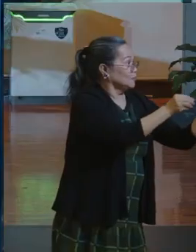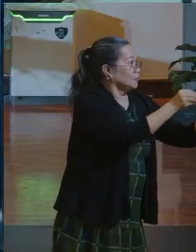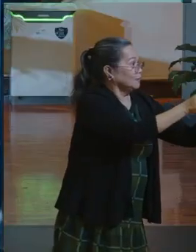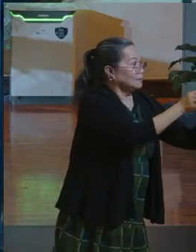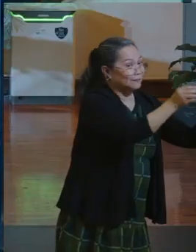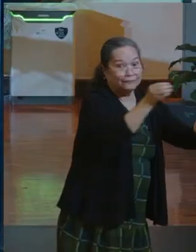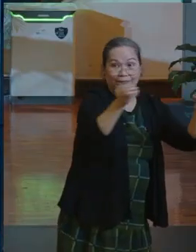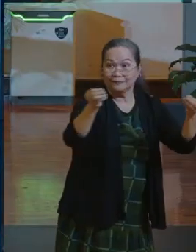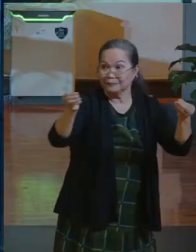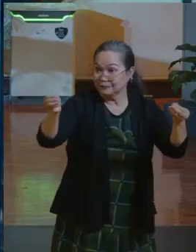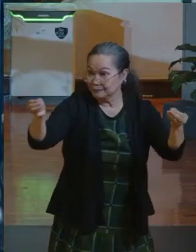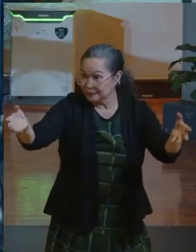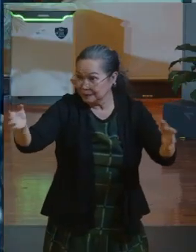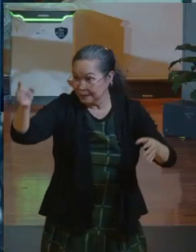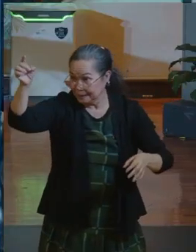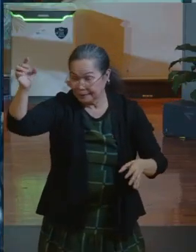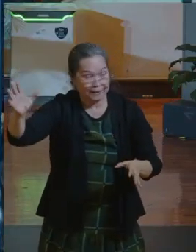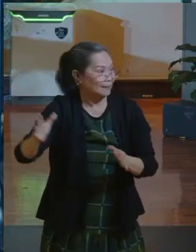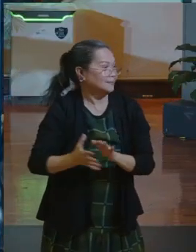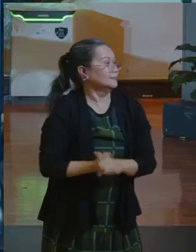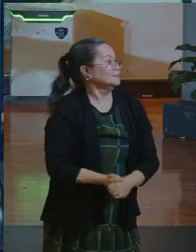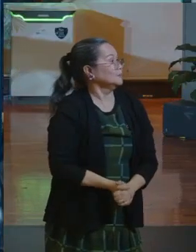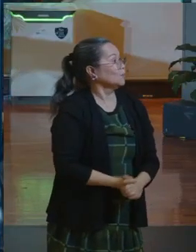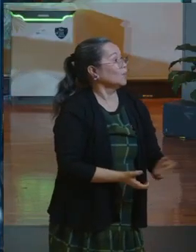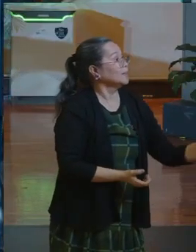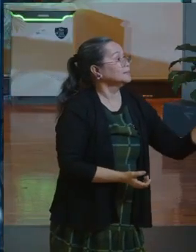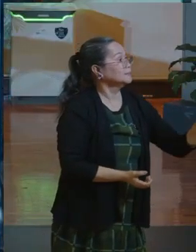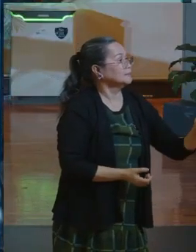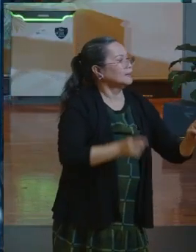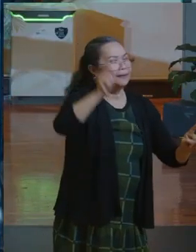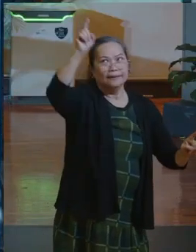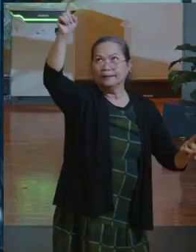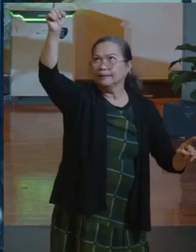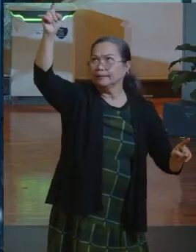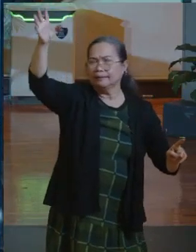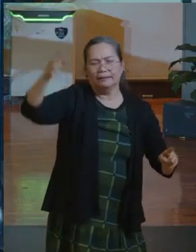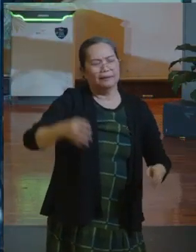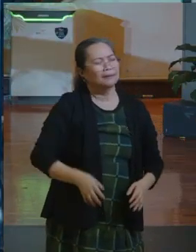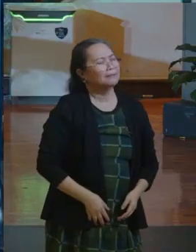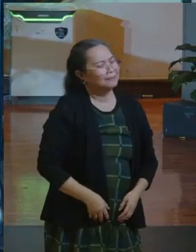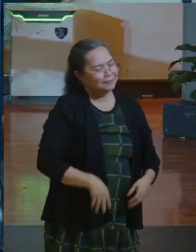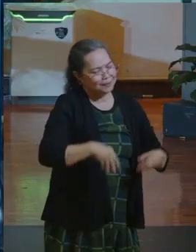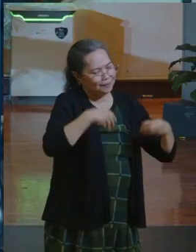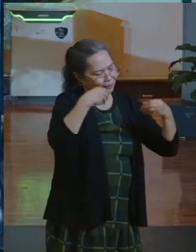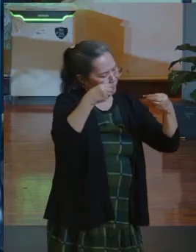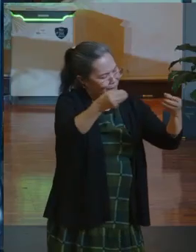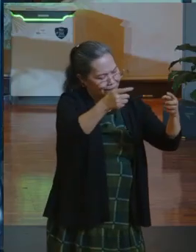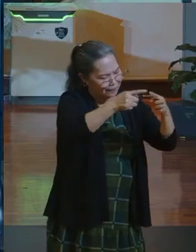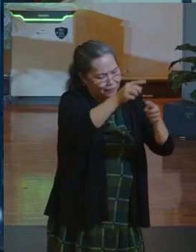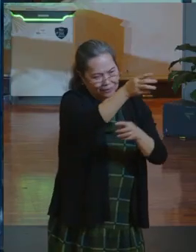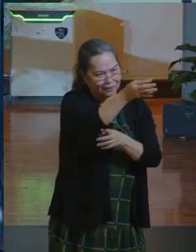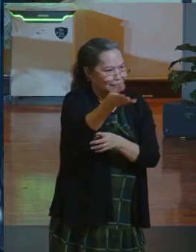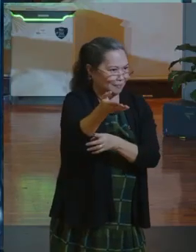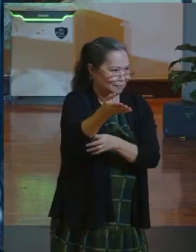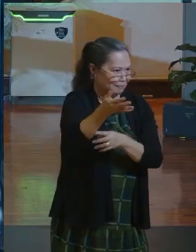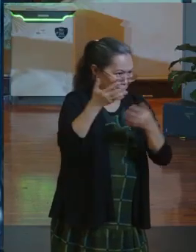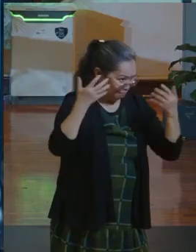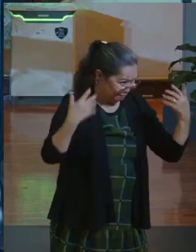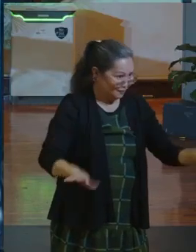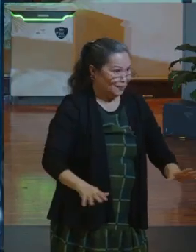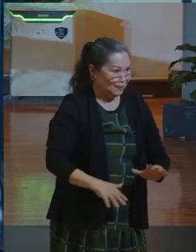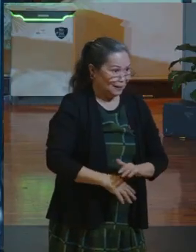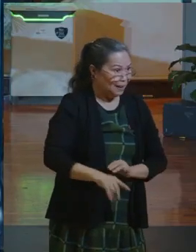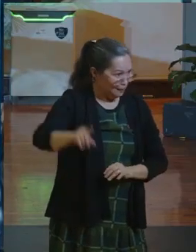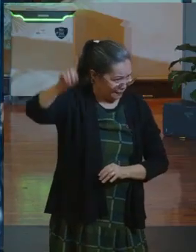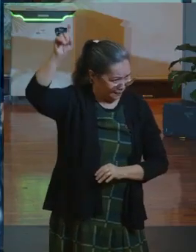ipinakalob sa atin ng ating Panginoon. Panginoon, ibigay mo rin sa kanila. Nila po ibig